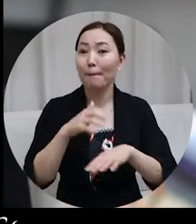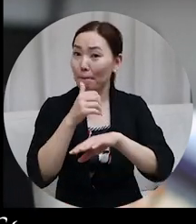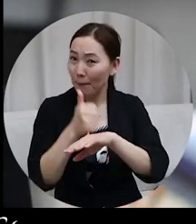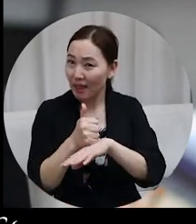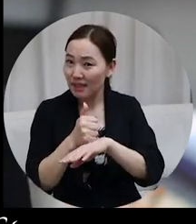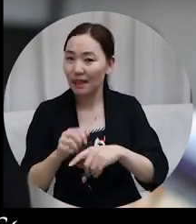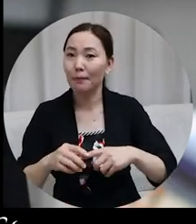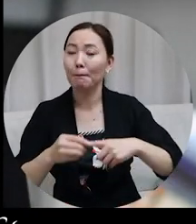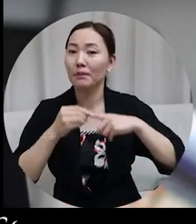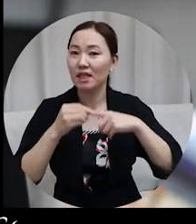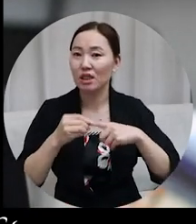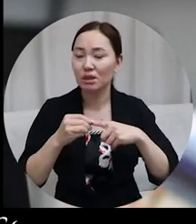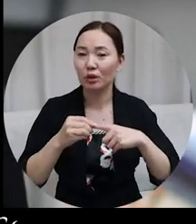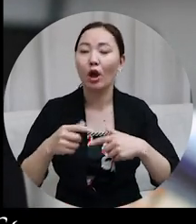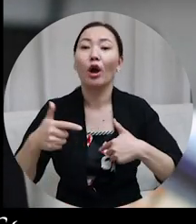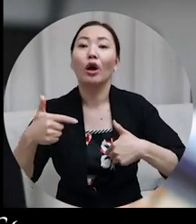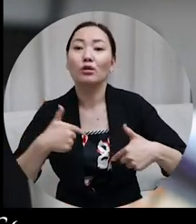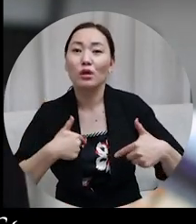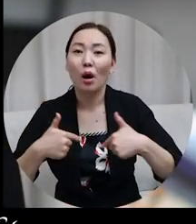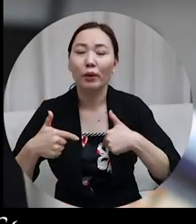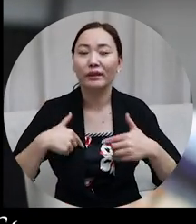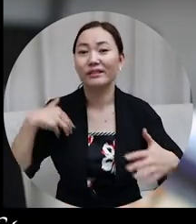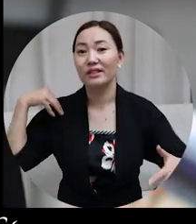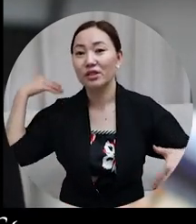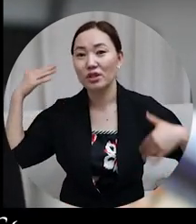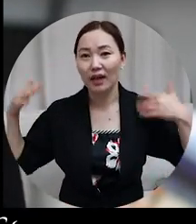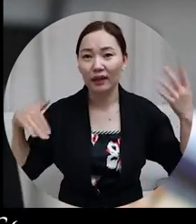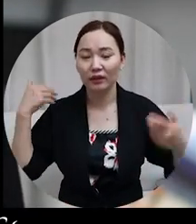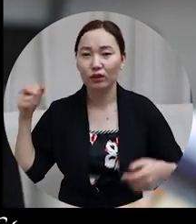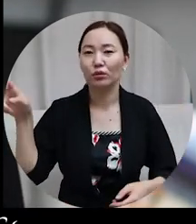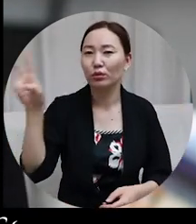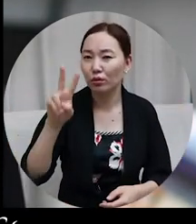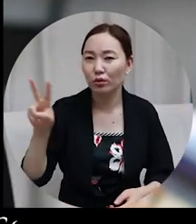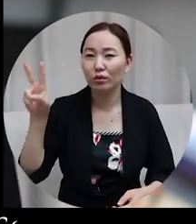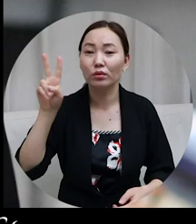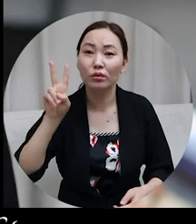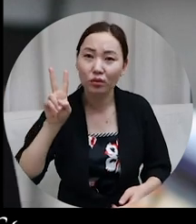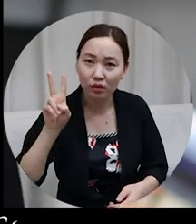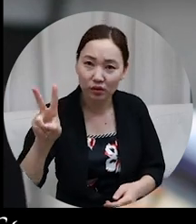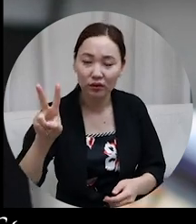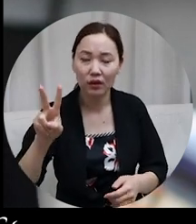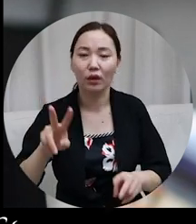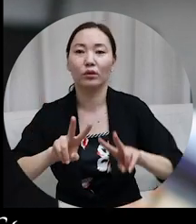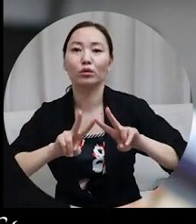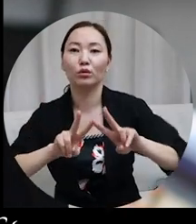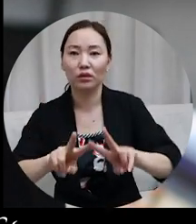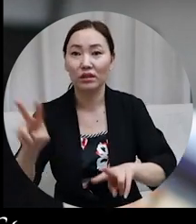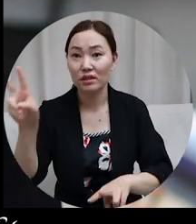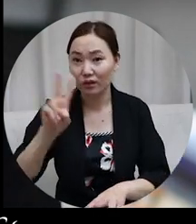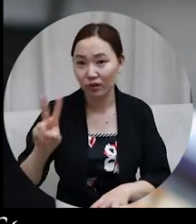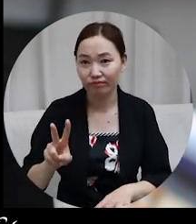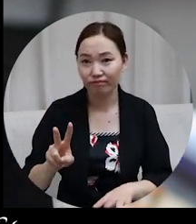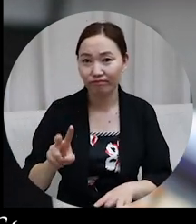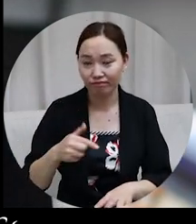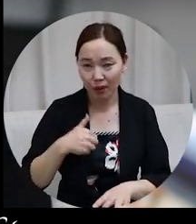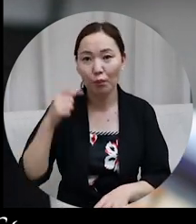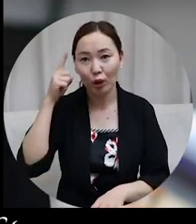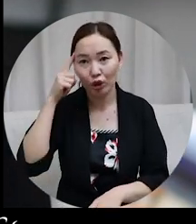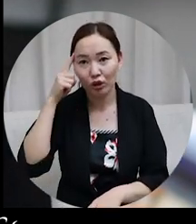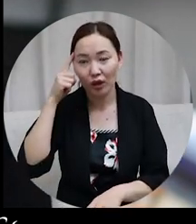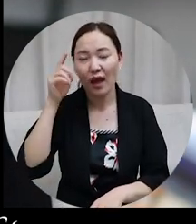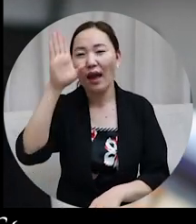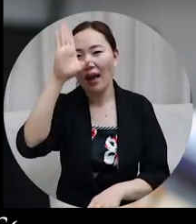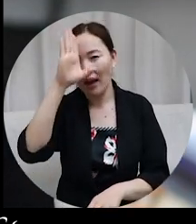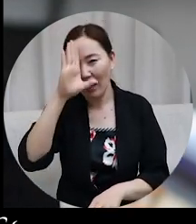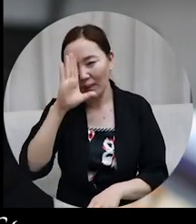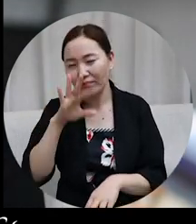за зовлонч тэр жаргалч тэр ерөөсөө үүрд байдгүй, үүрд үргэлжилдэггүй байхгүй. Тэгэхээр ингээл амар хөвдөлт өгөөд хэвчэж байхдаа яг